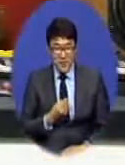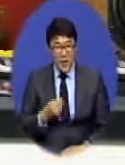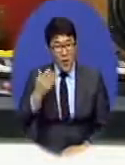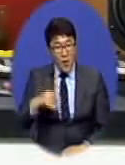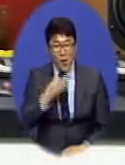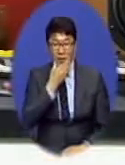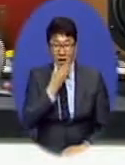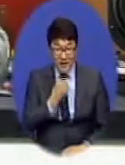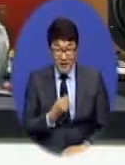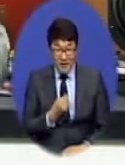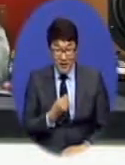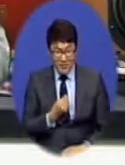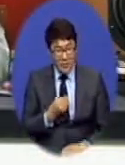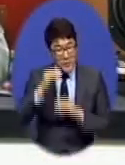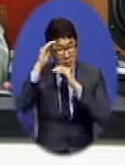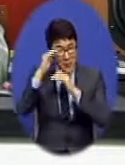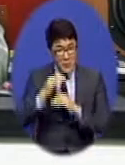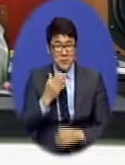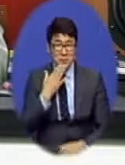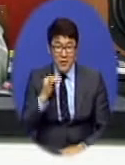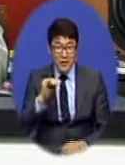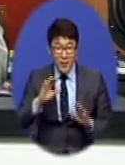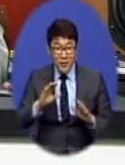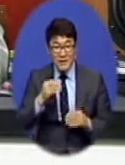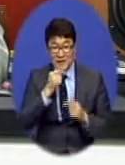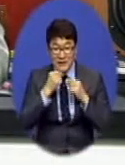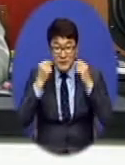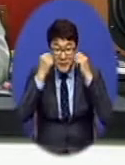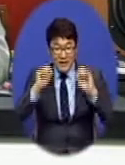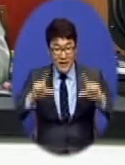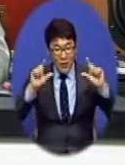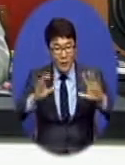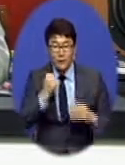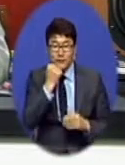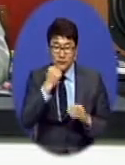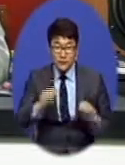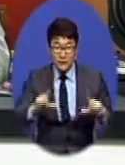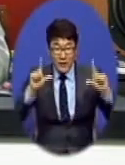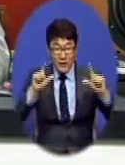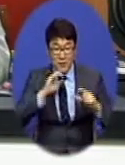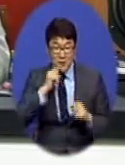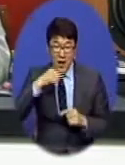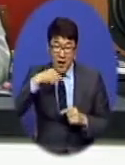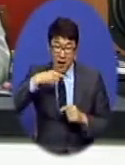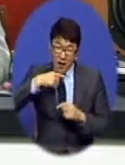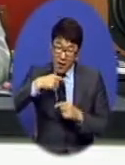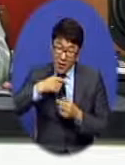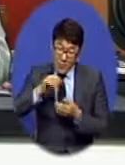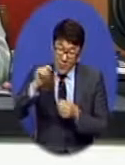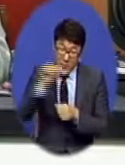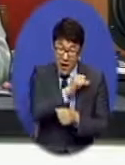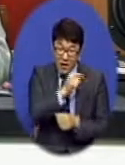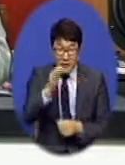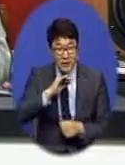오해. 네. 역시 정혜성의 예. 스마일데이 역시 오늘은 웃는 날입니다. 굉장히 말이 빠르시지만 정말로 저희